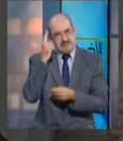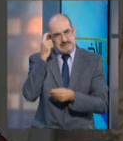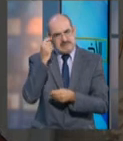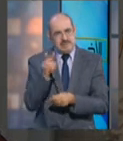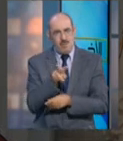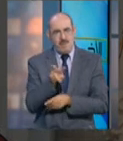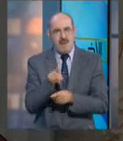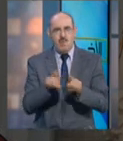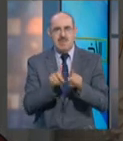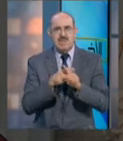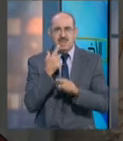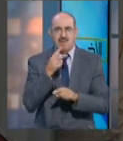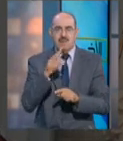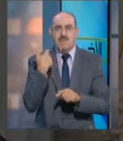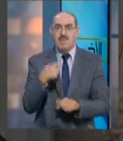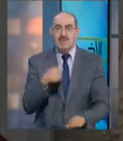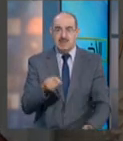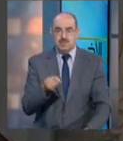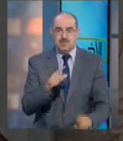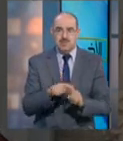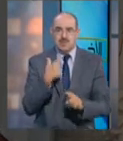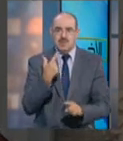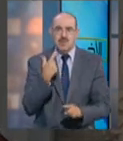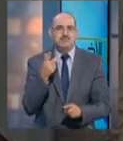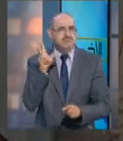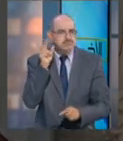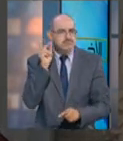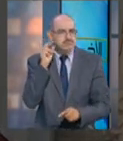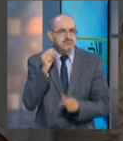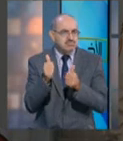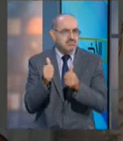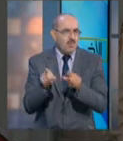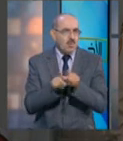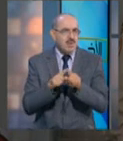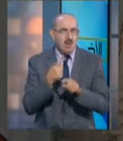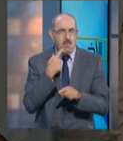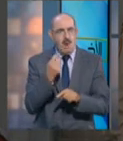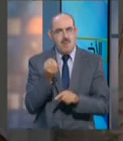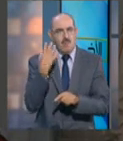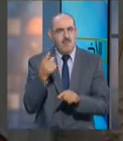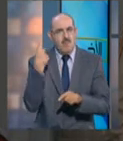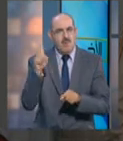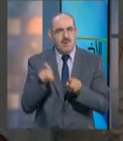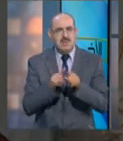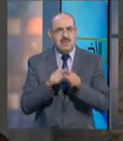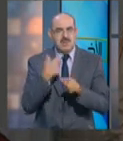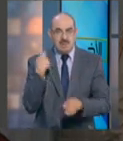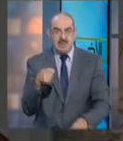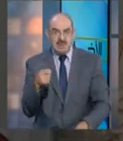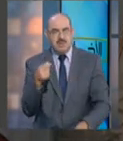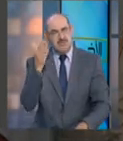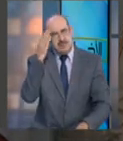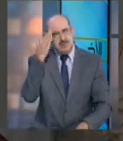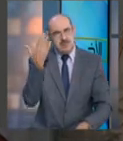المشترك، وأبدى الرئيس الحقيقة تعاونه الكبير، ومش غريبة على السيد الرئيس، هو